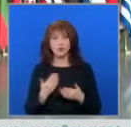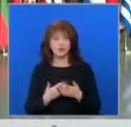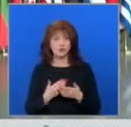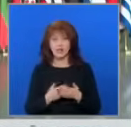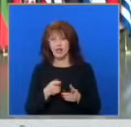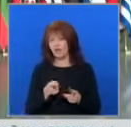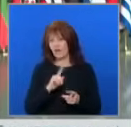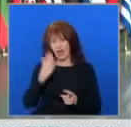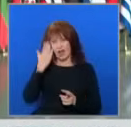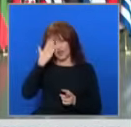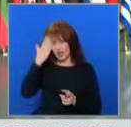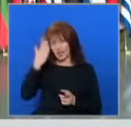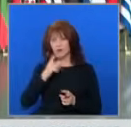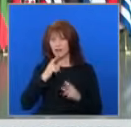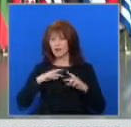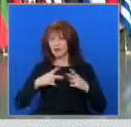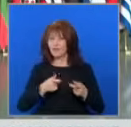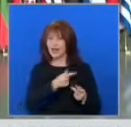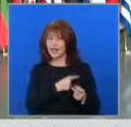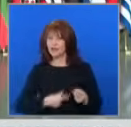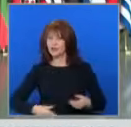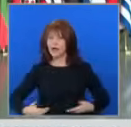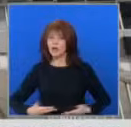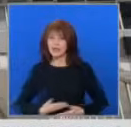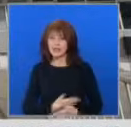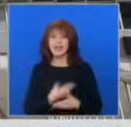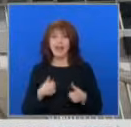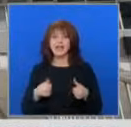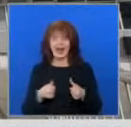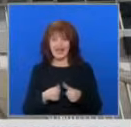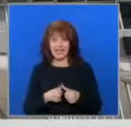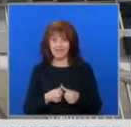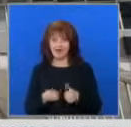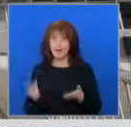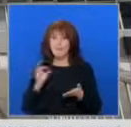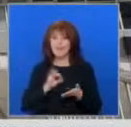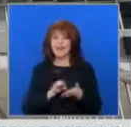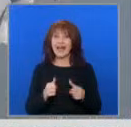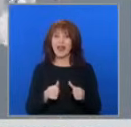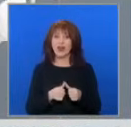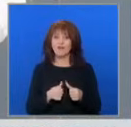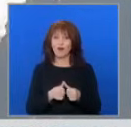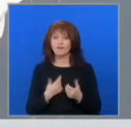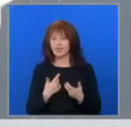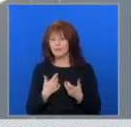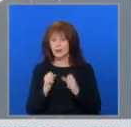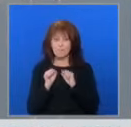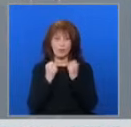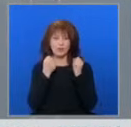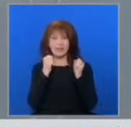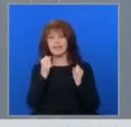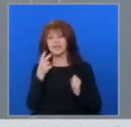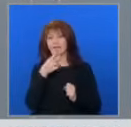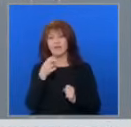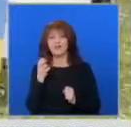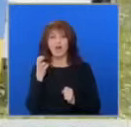нито морално, нито пък отговаря на националните интереси на Литва. Пристигането на Лавров предизвика протести в Скопие на